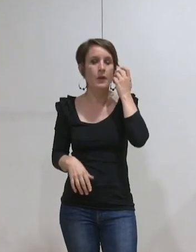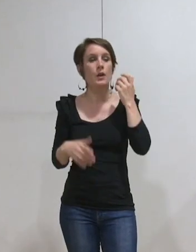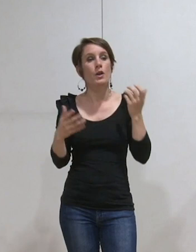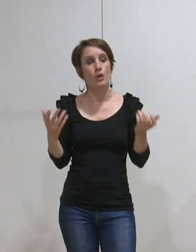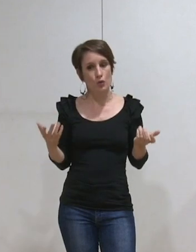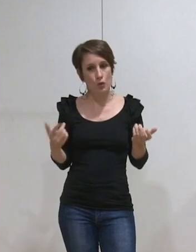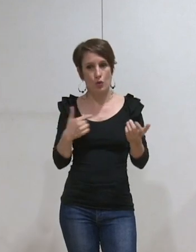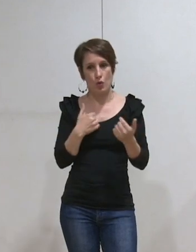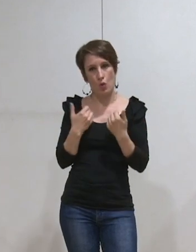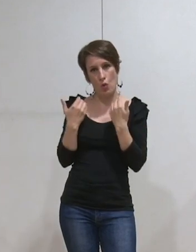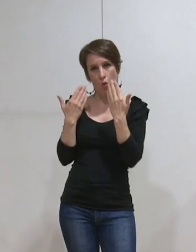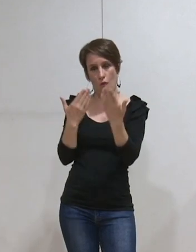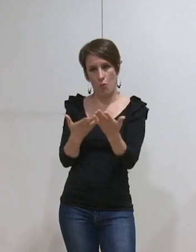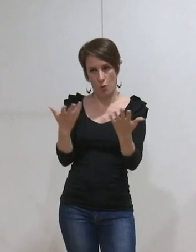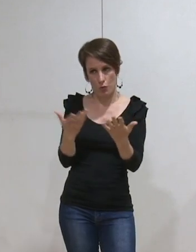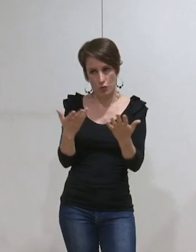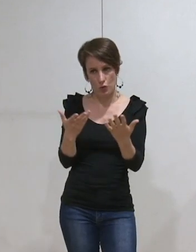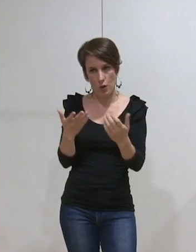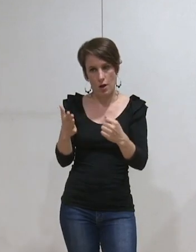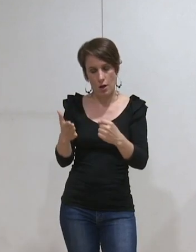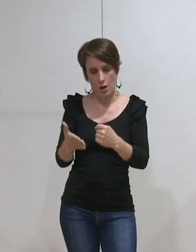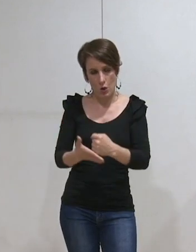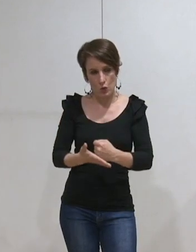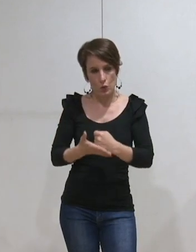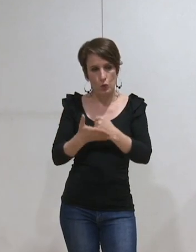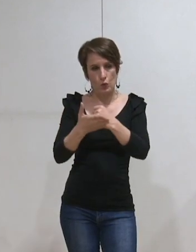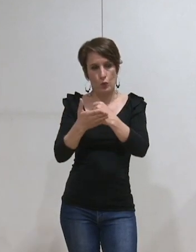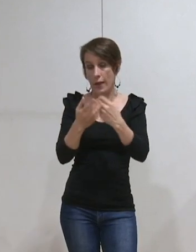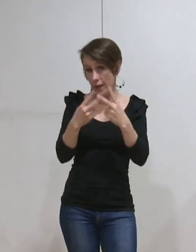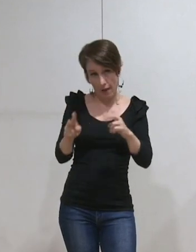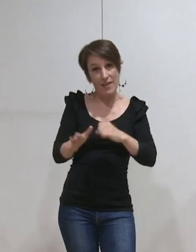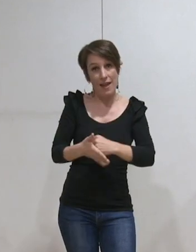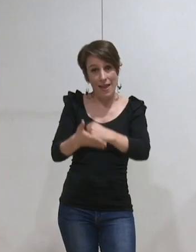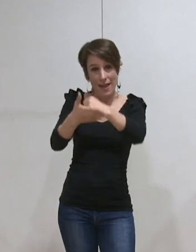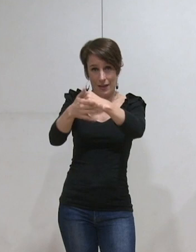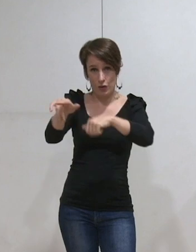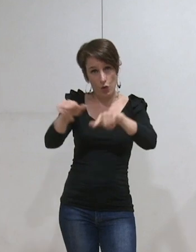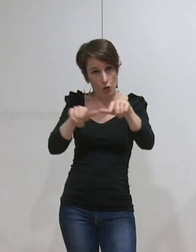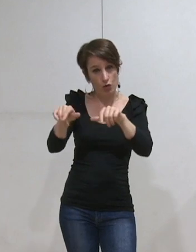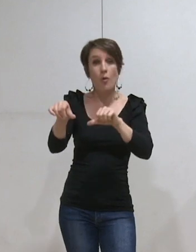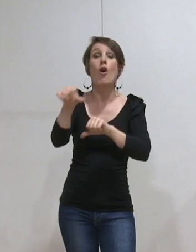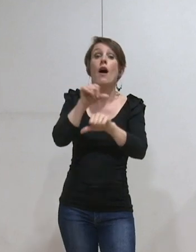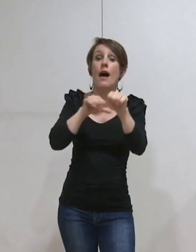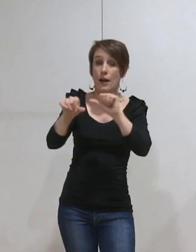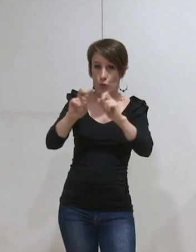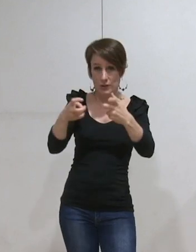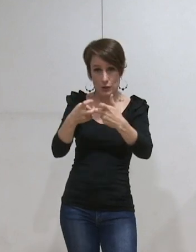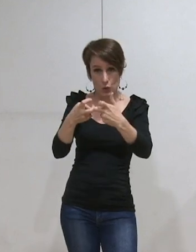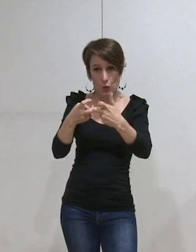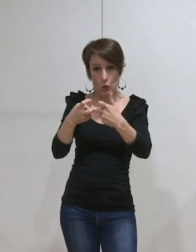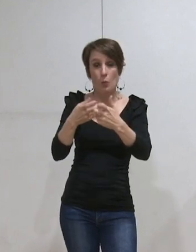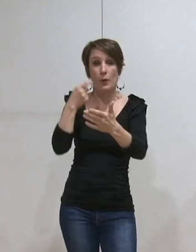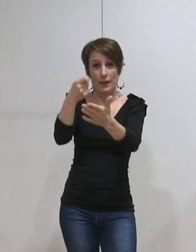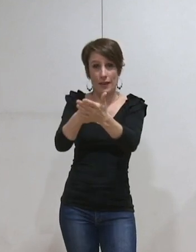prix donc qui a une aide de la ville au logement dès lors que le prix d'achat se situe en dessous du plafond de